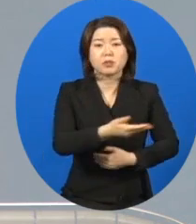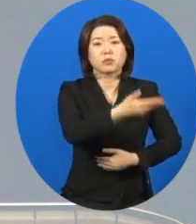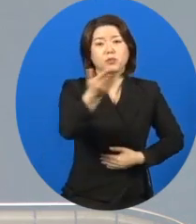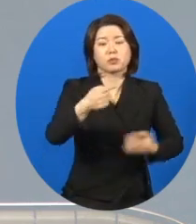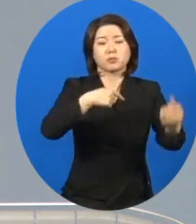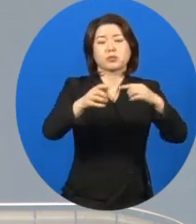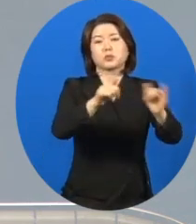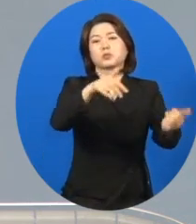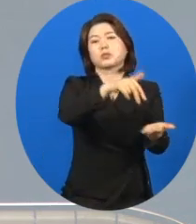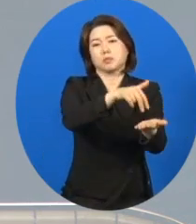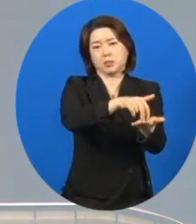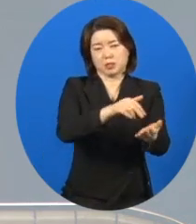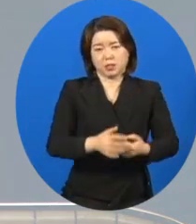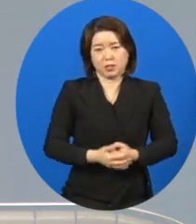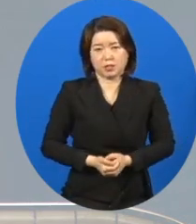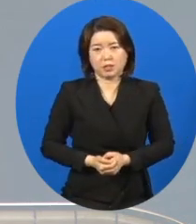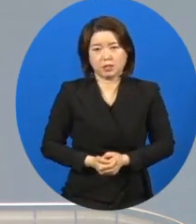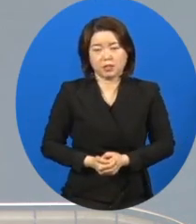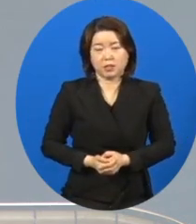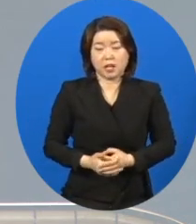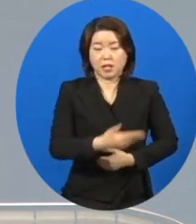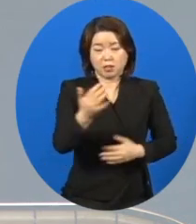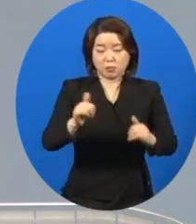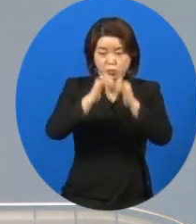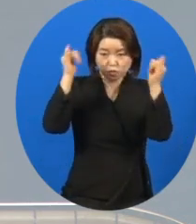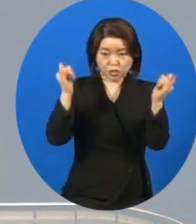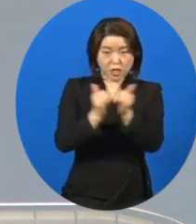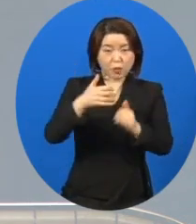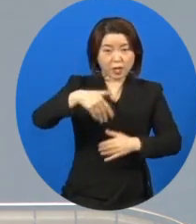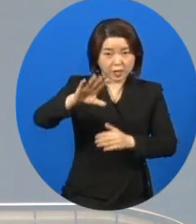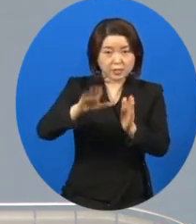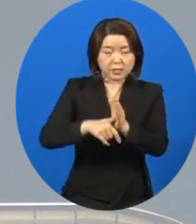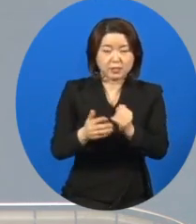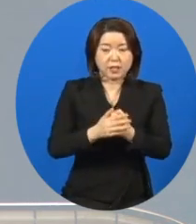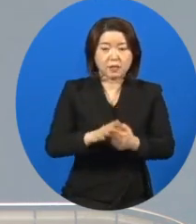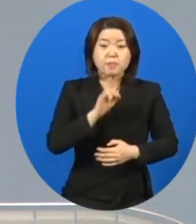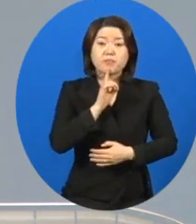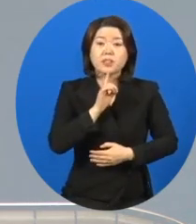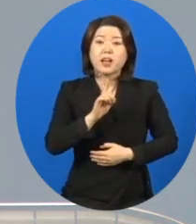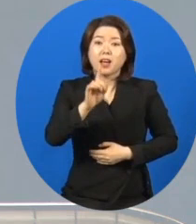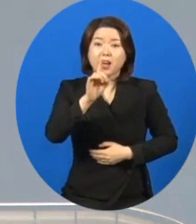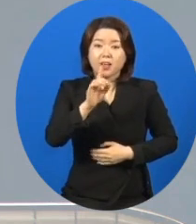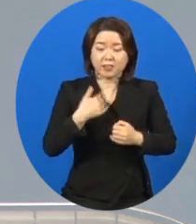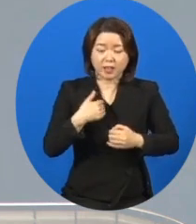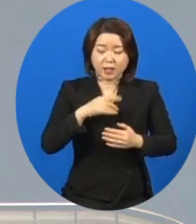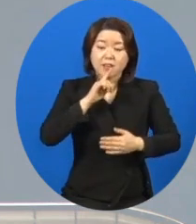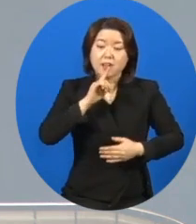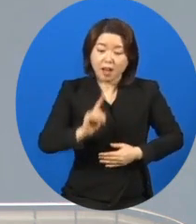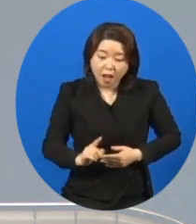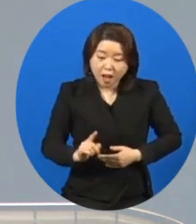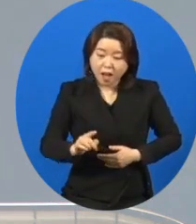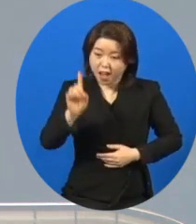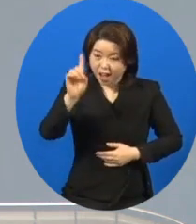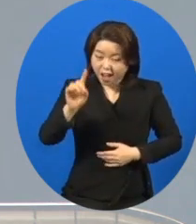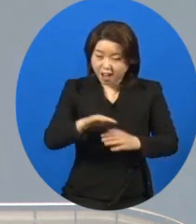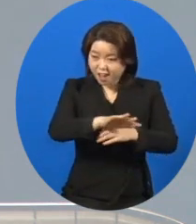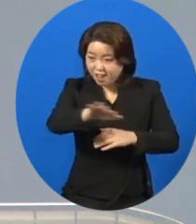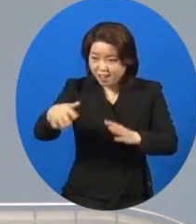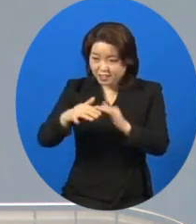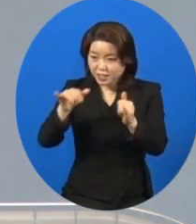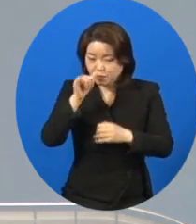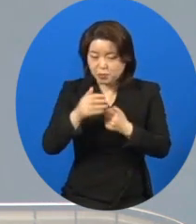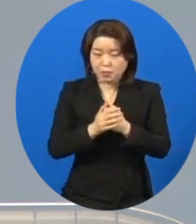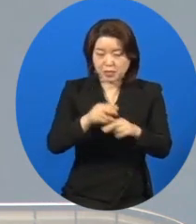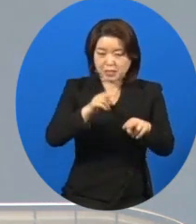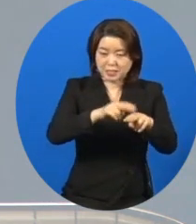지도자죠. 여러분 사회에 나가서 한 살이라도 여러분보다 더 어린 사람이 있거나 직책이 여러분보다